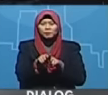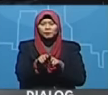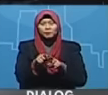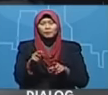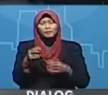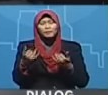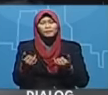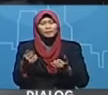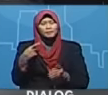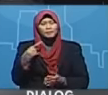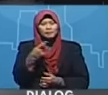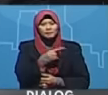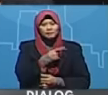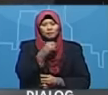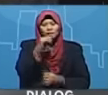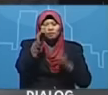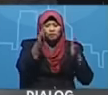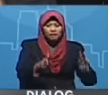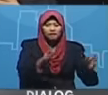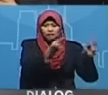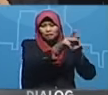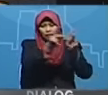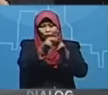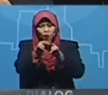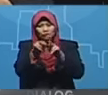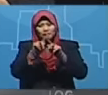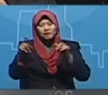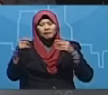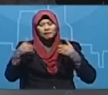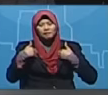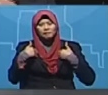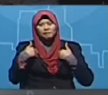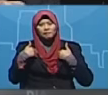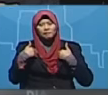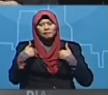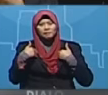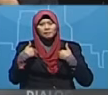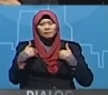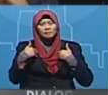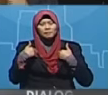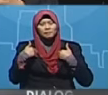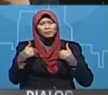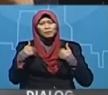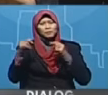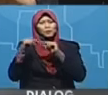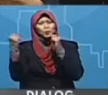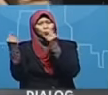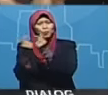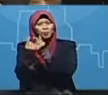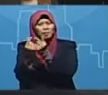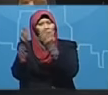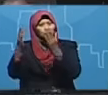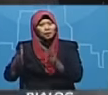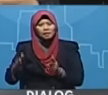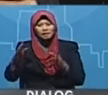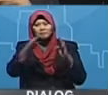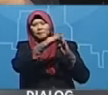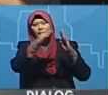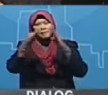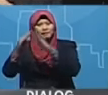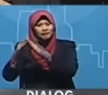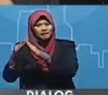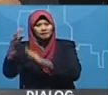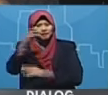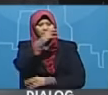kita ada sebut bukan orang-orang kampung saja, ya. Orang-orang Tok Haji, Mak Hajah kita di kampung, tapi di kalangan orang-orang di bandar,